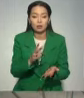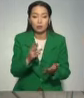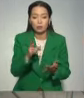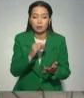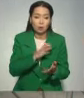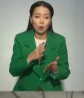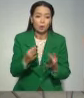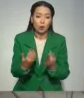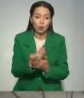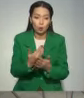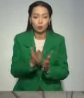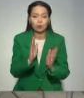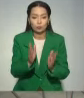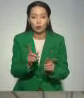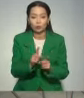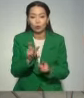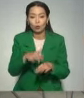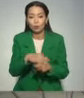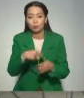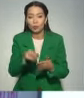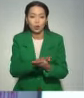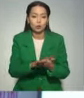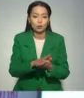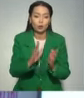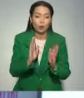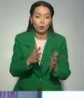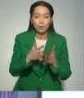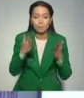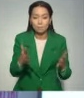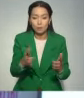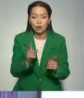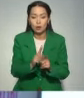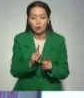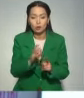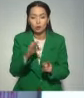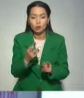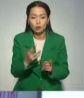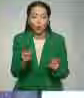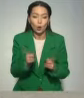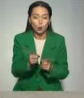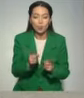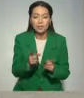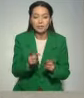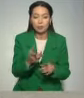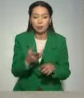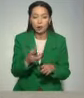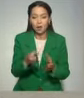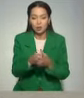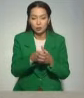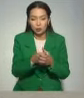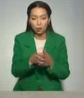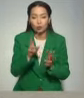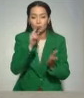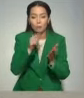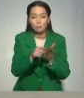то и возвращать будет нечего Тем более что большинство ипотек заточены под социально уязвимые категории граждан тогда как не попадающие